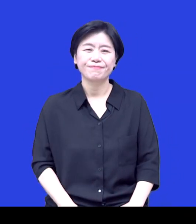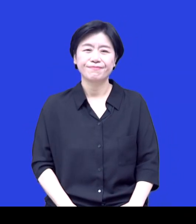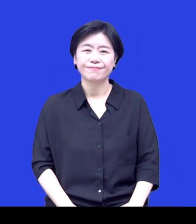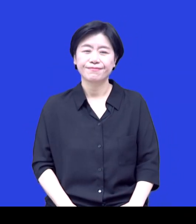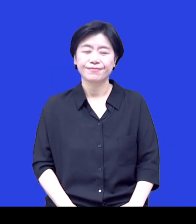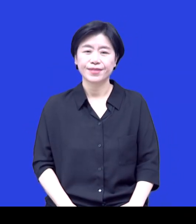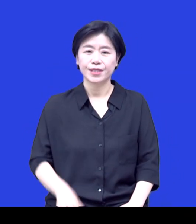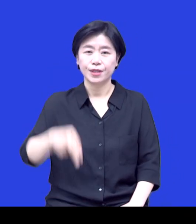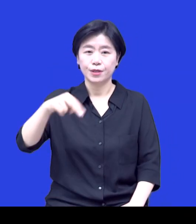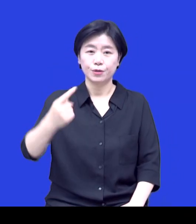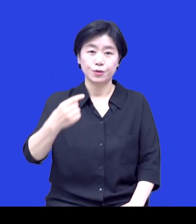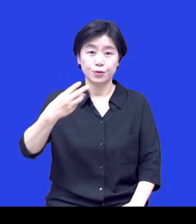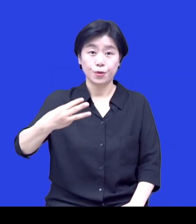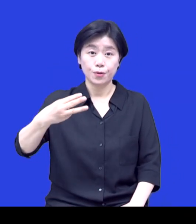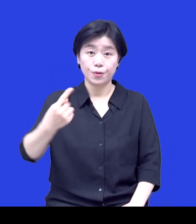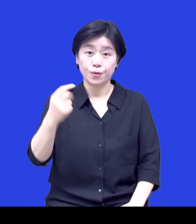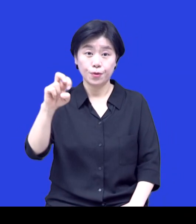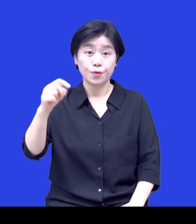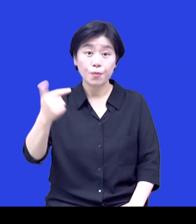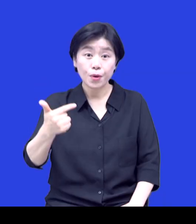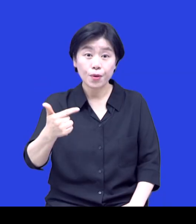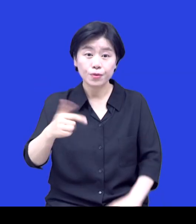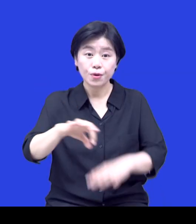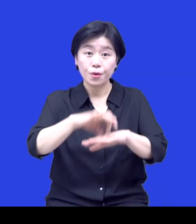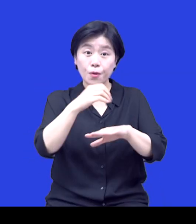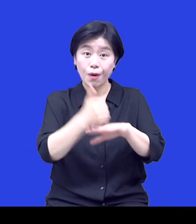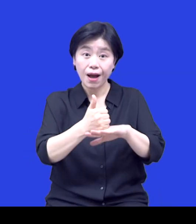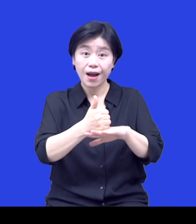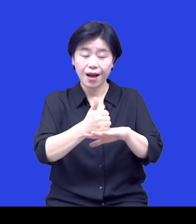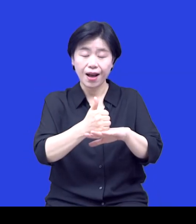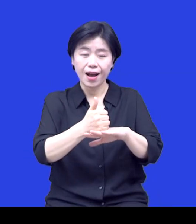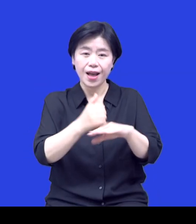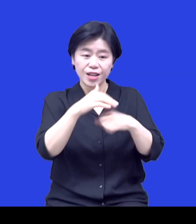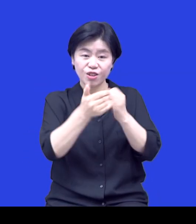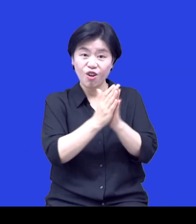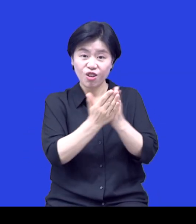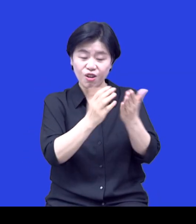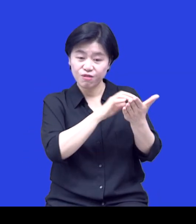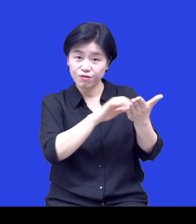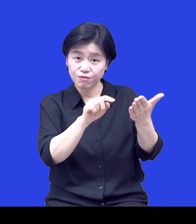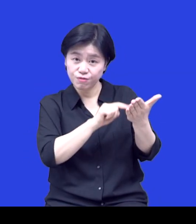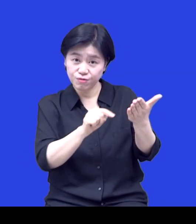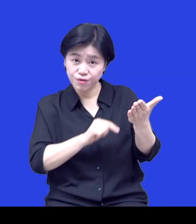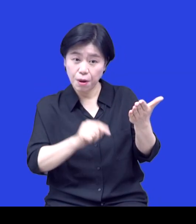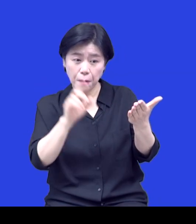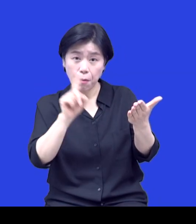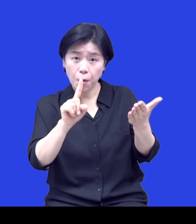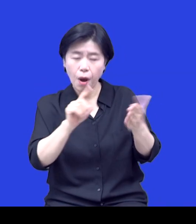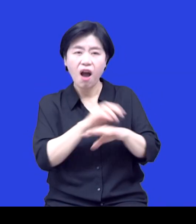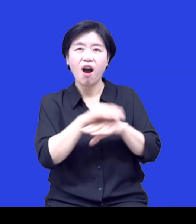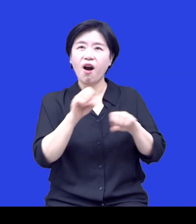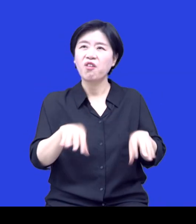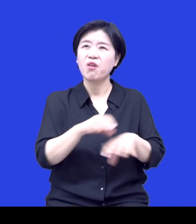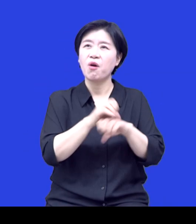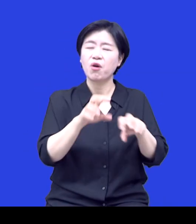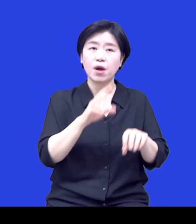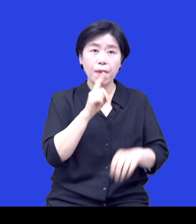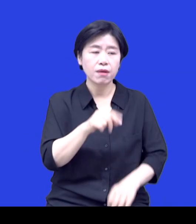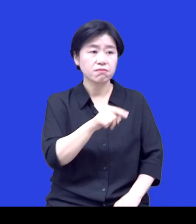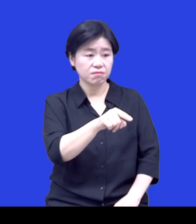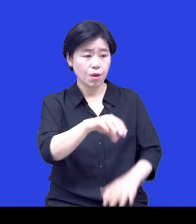헛되도다 그랬잖아요. 네. 그러니까 어떤 분이 말해 지는 다 놀아보고 예. 굉장히 최고의 것을 누려본 다음에 그래서 나도 한번